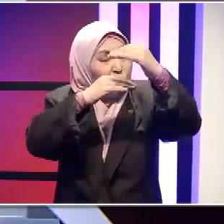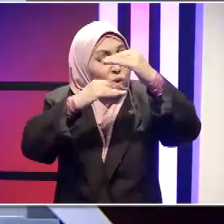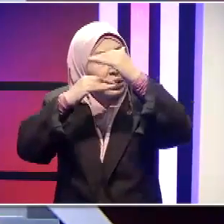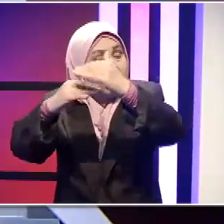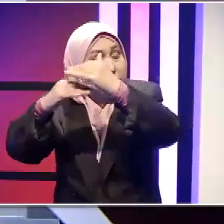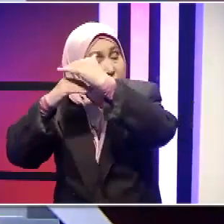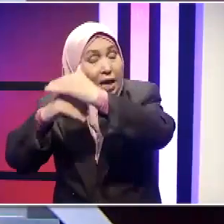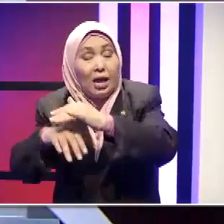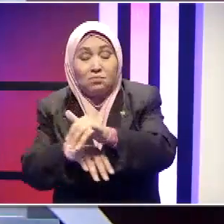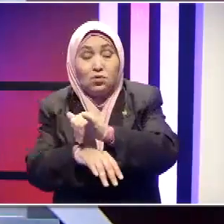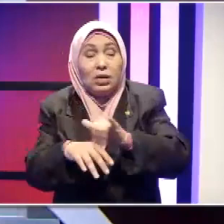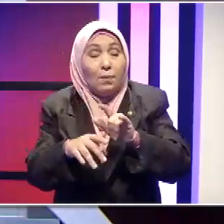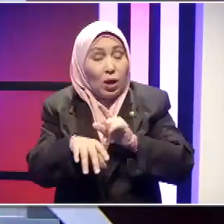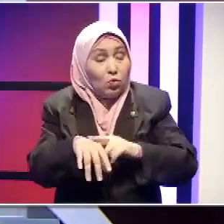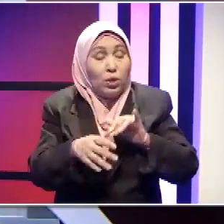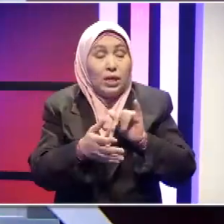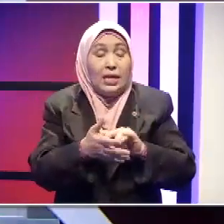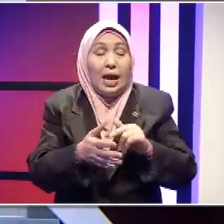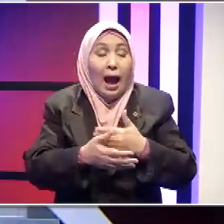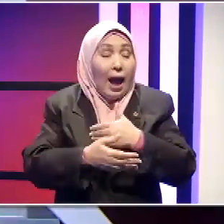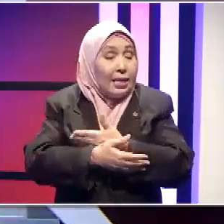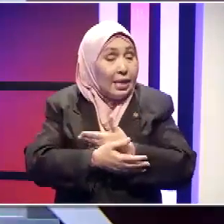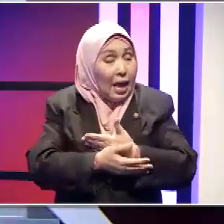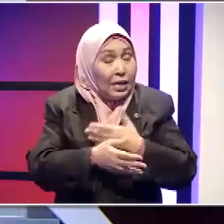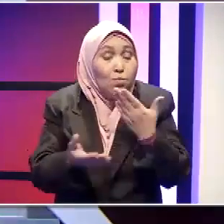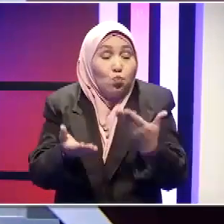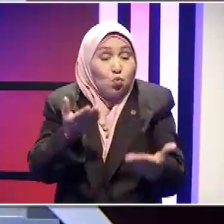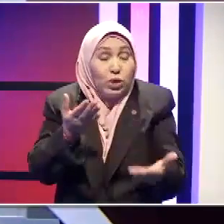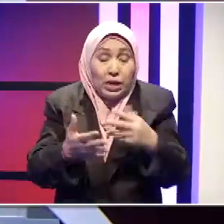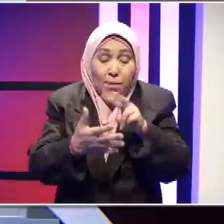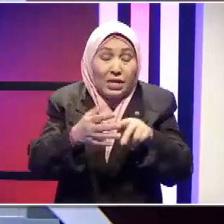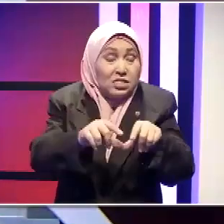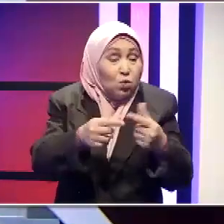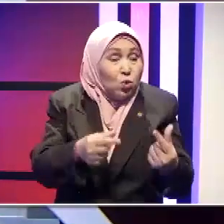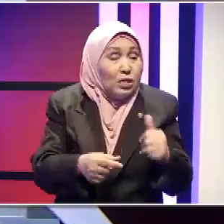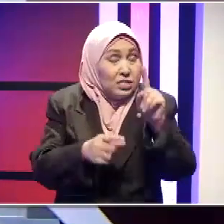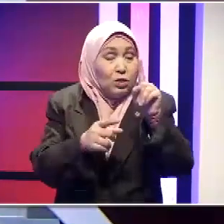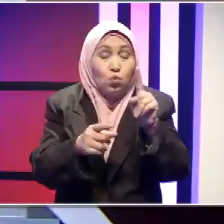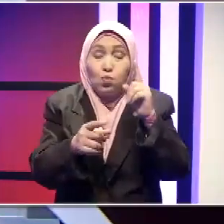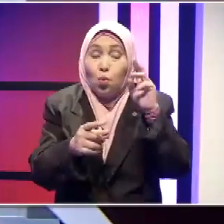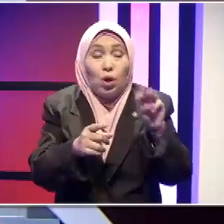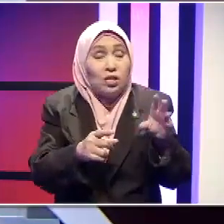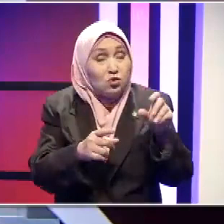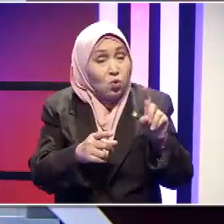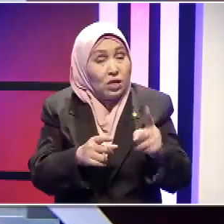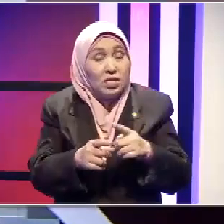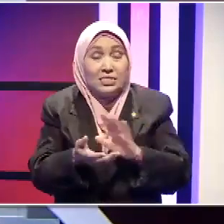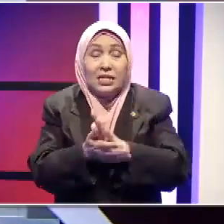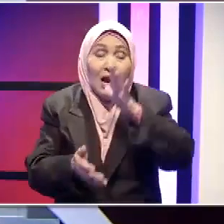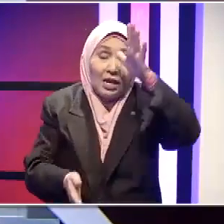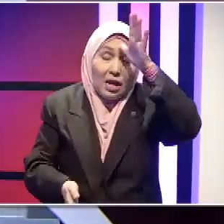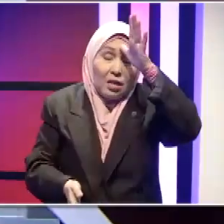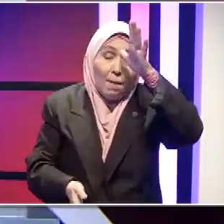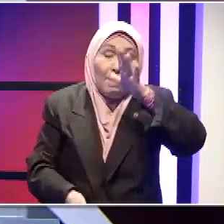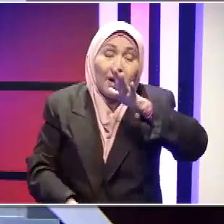tahap surga jadi pada waktu ini si anak dia ini mungkinlah dia baca Qurannya satu pikir gaji ayahnya ini